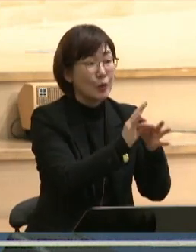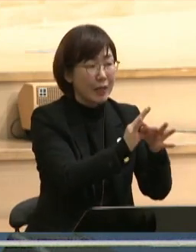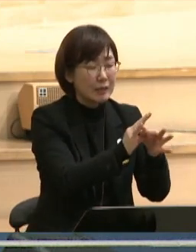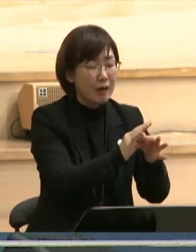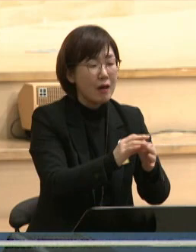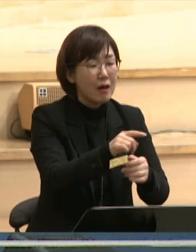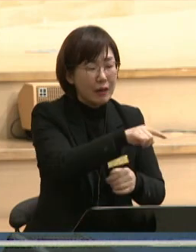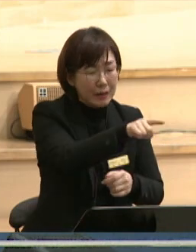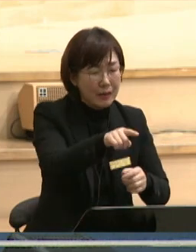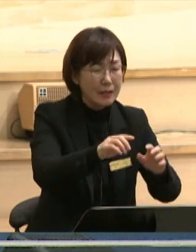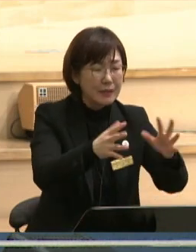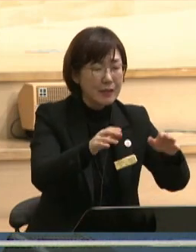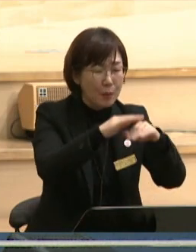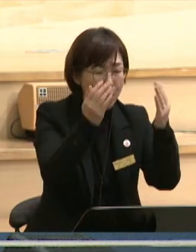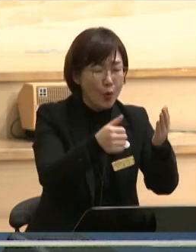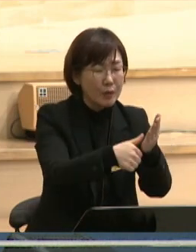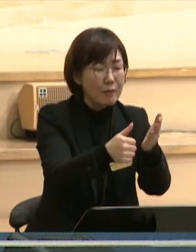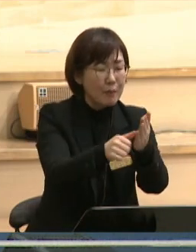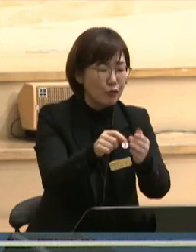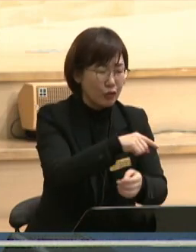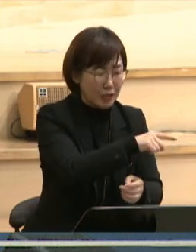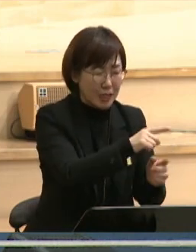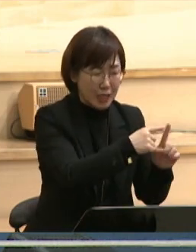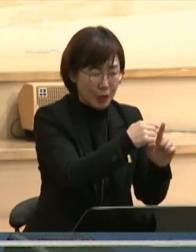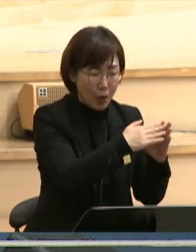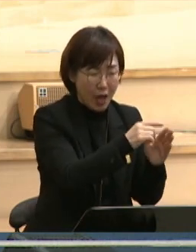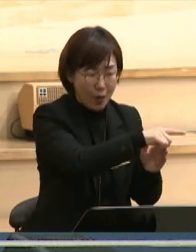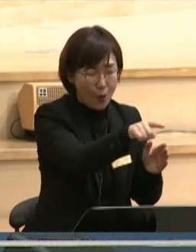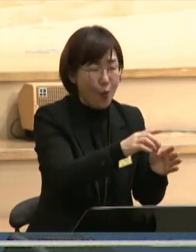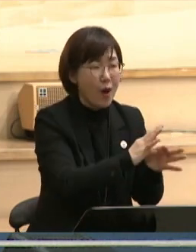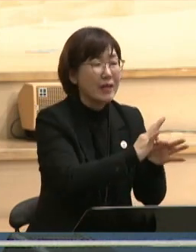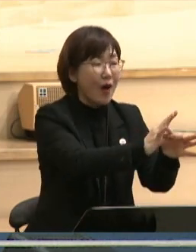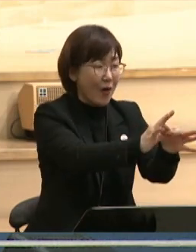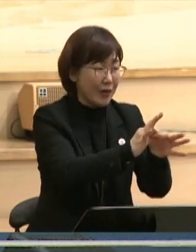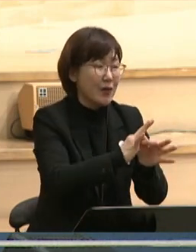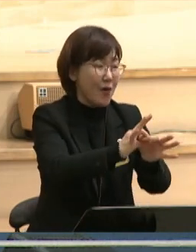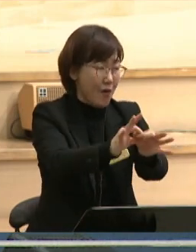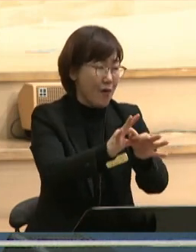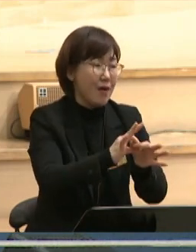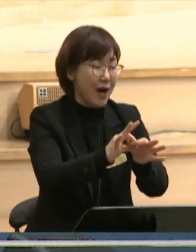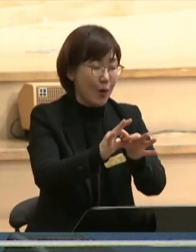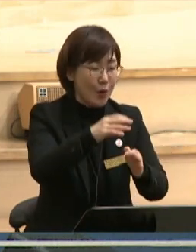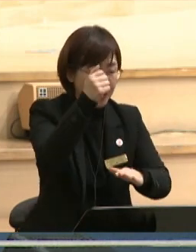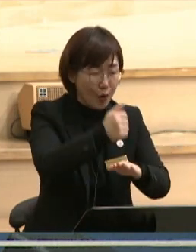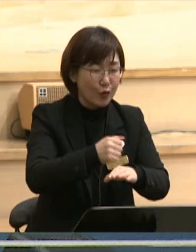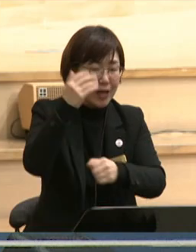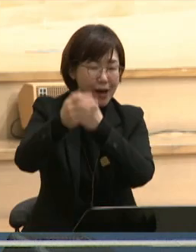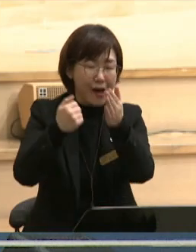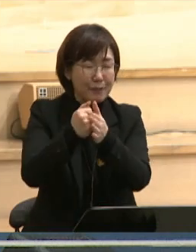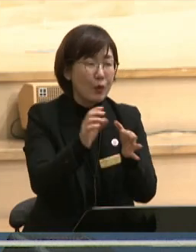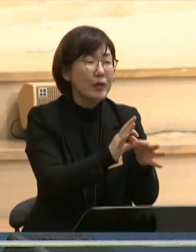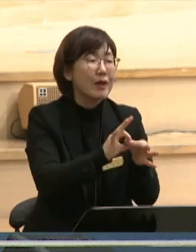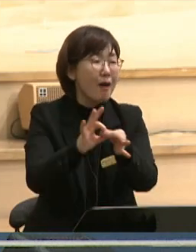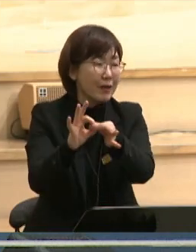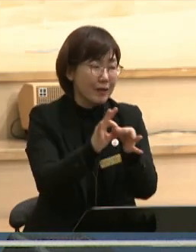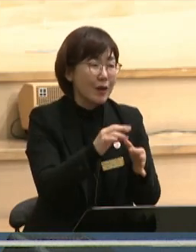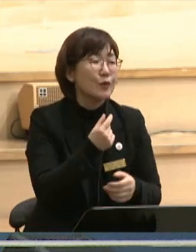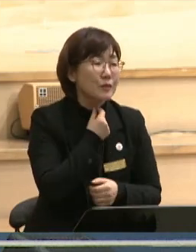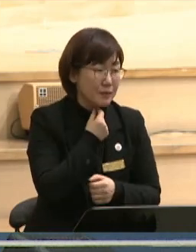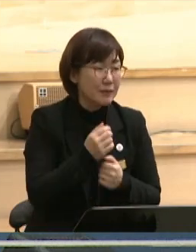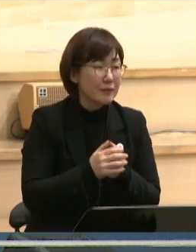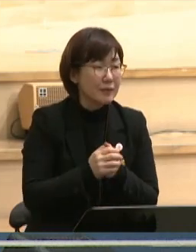만물을 하나님과 통일시키고 싶어 합니다 이 깊이를 아셔야 돼요